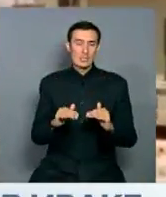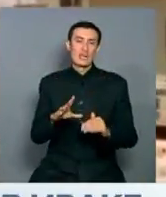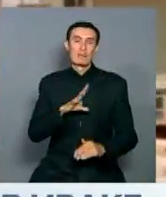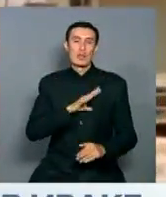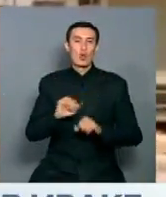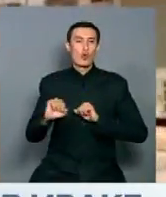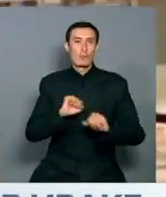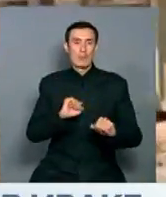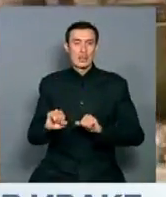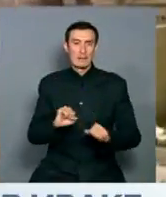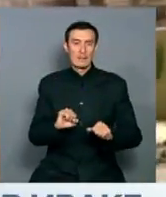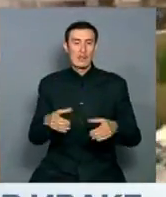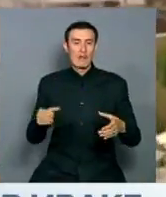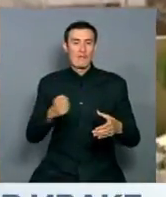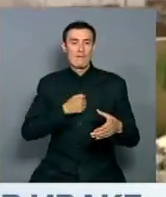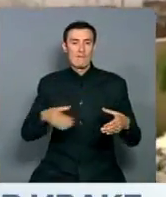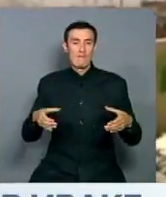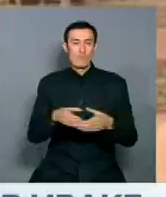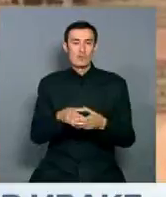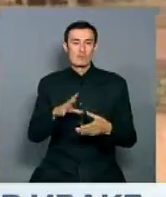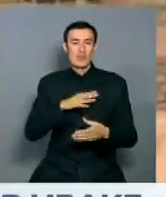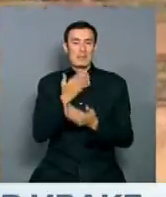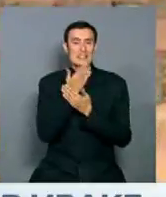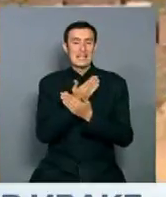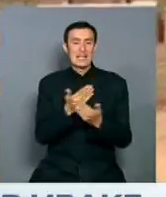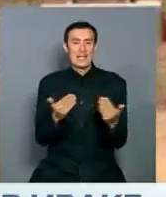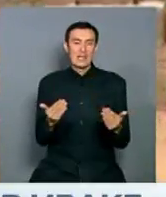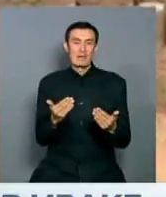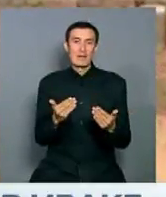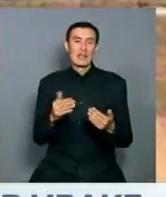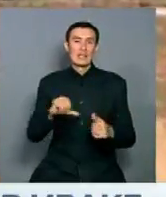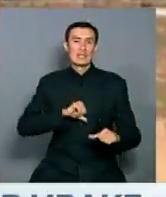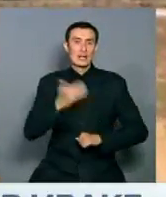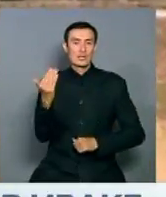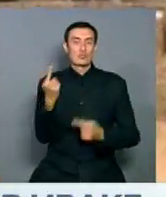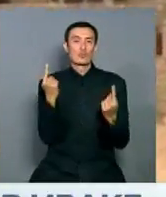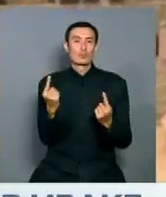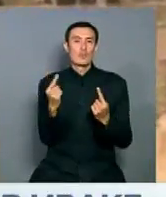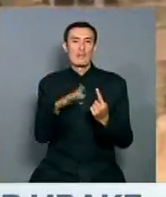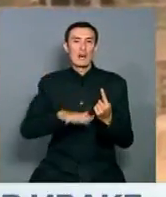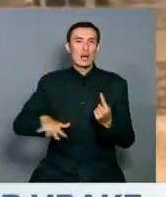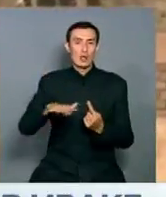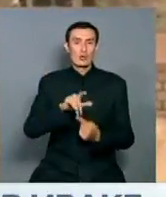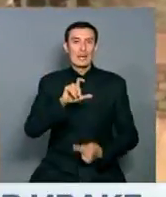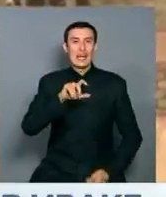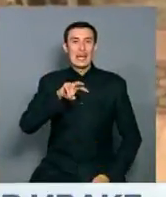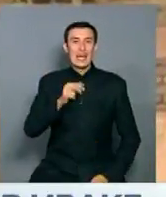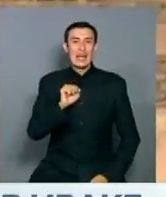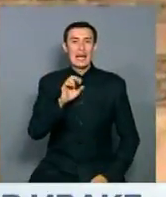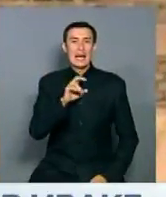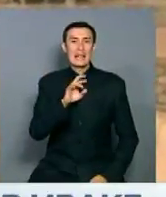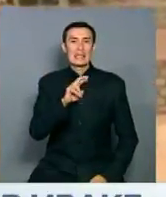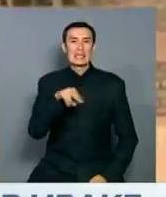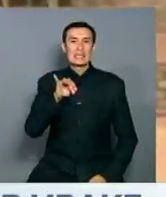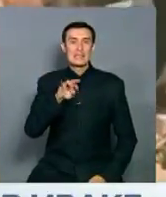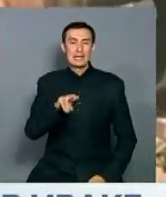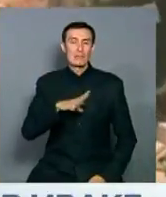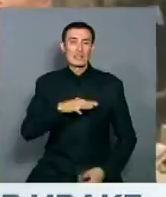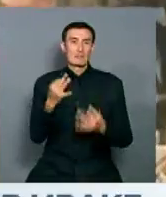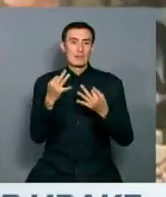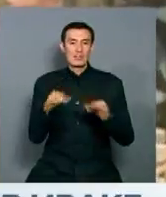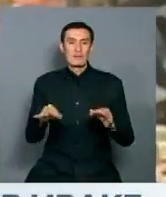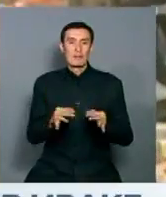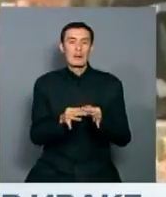командование правительственных войск объявило о взятии последнего подконтрольного террористам крупного района Эль-Айадия, по сути, завершив